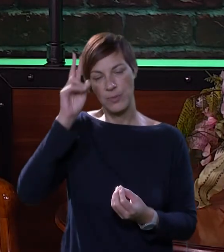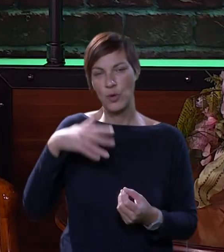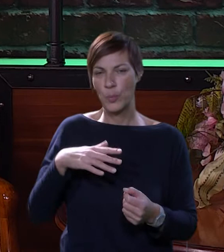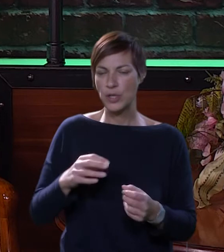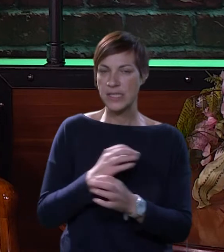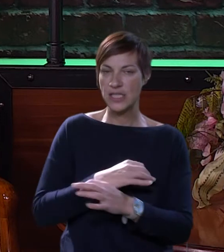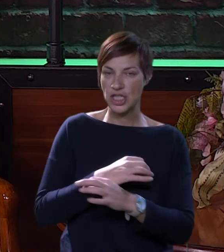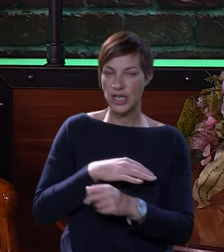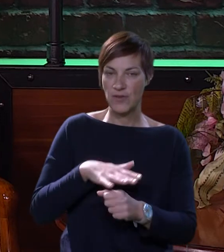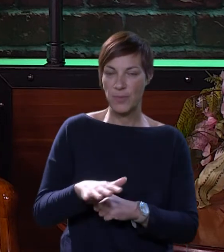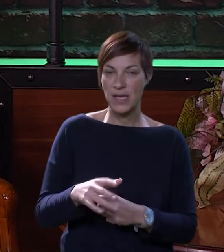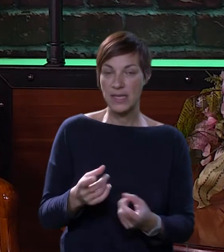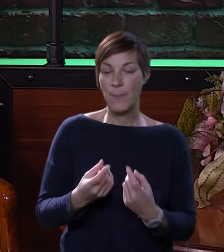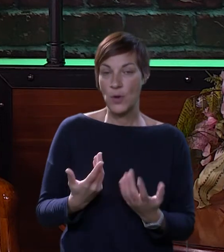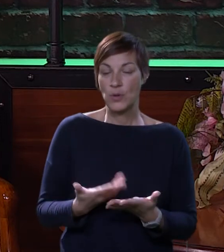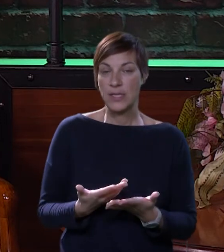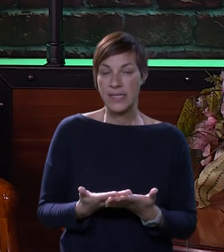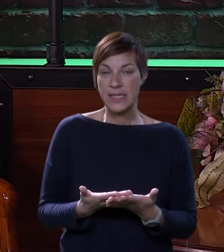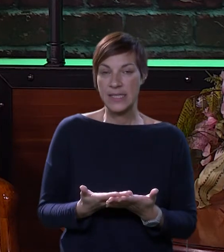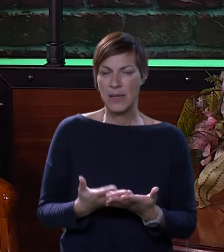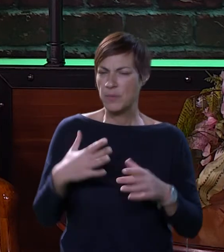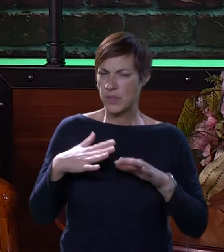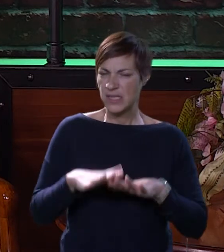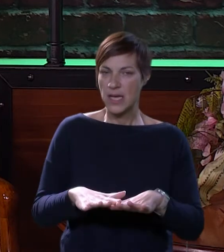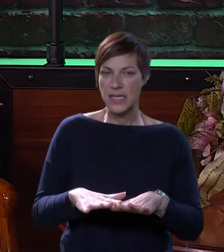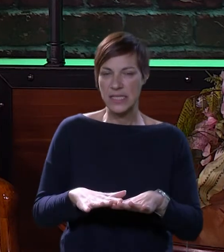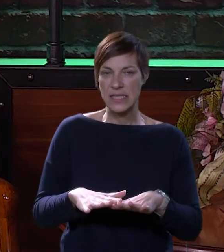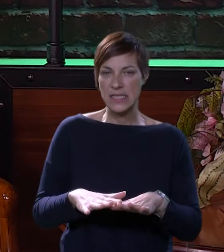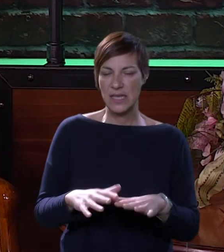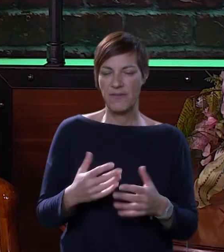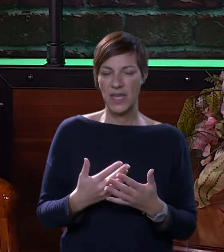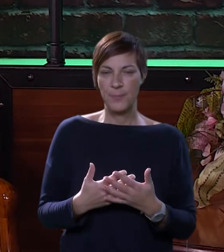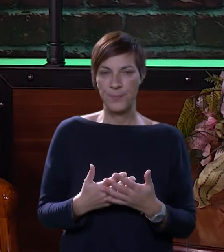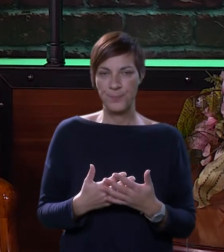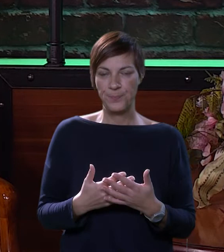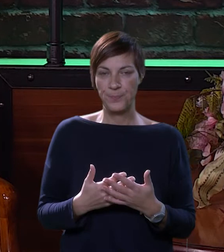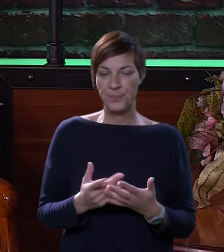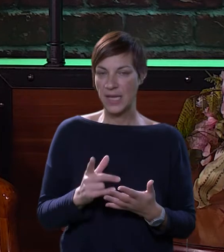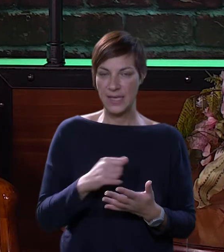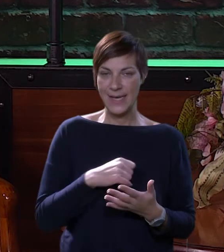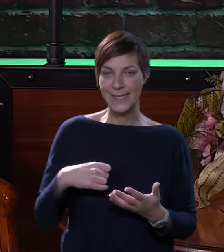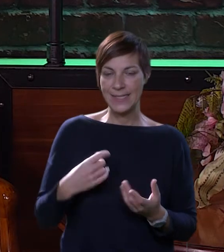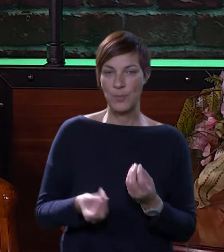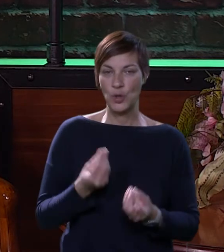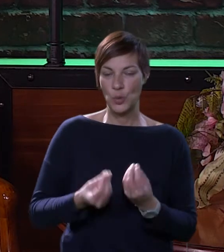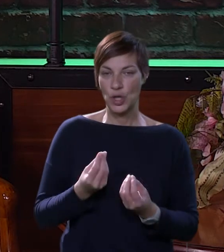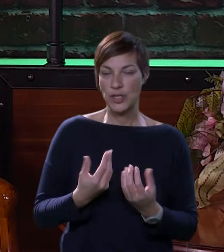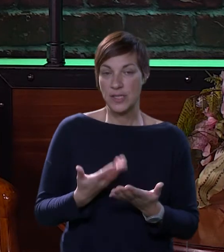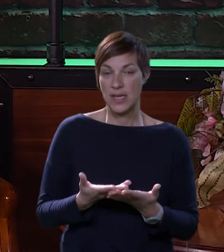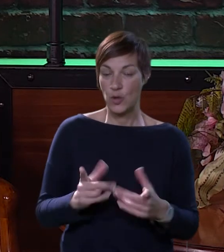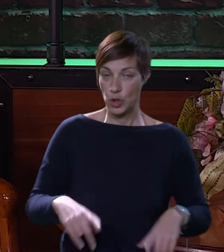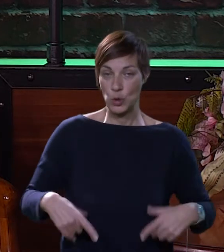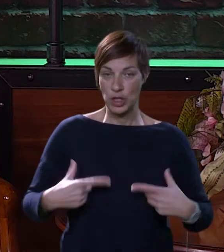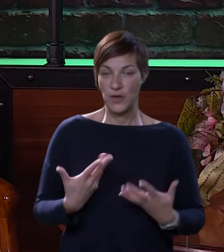znači žrtvom nasilja, a mogu i sami postati agresivniji ili nasilniji. Ne samo u igrici, nego i u stvarnom